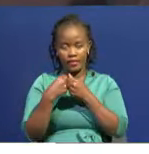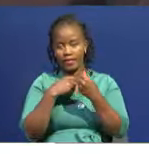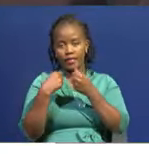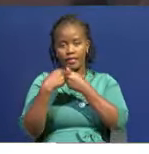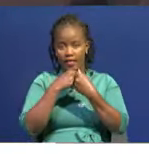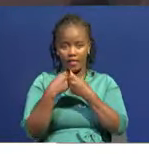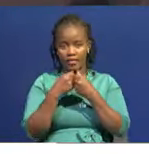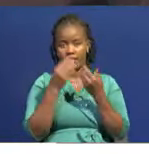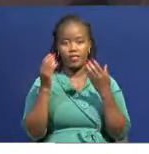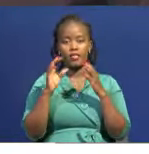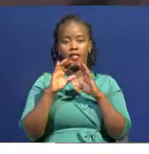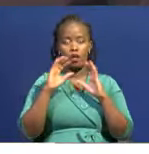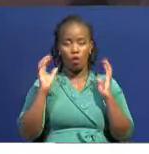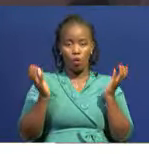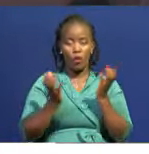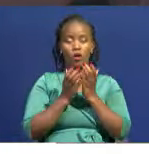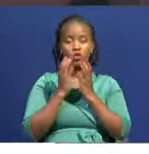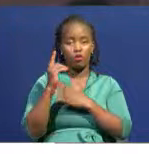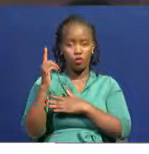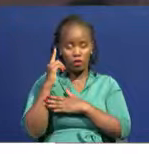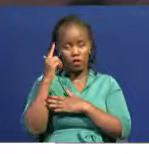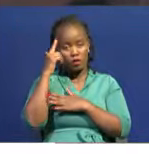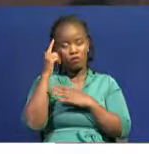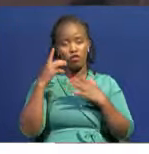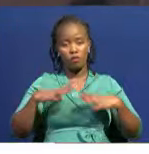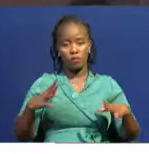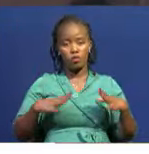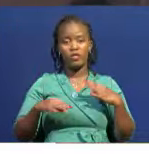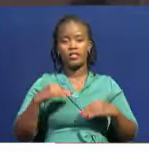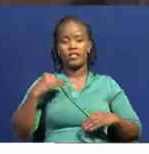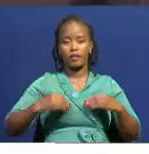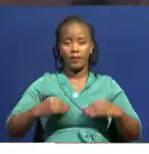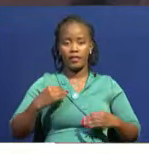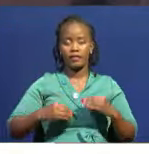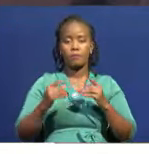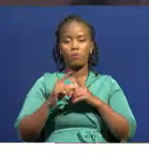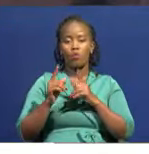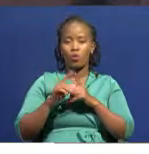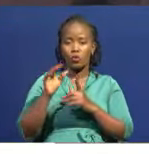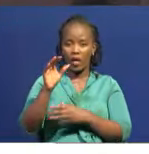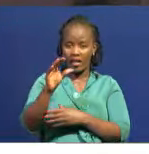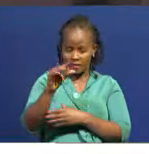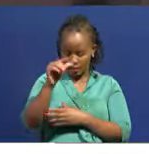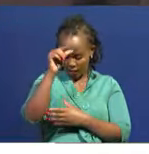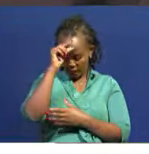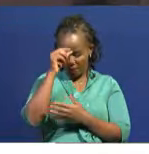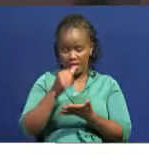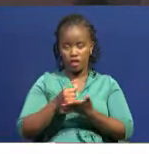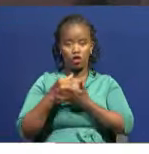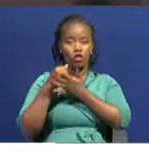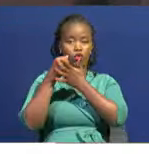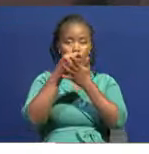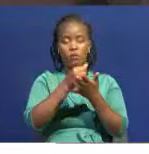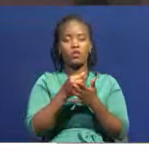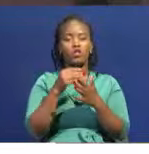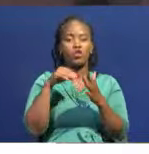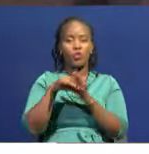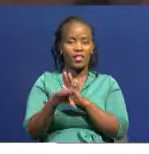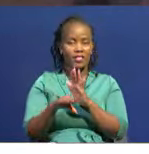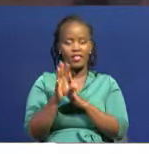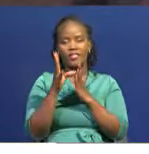zinazokabili ulimwengu wa kisheria wa watu wenye mahitaji maalum, na akaiomba serikali kusaidia katika kuhakikisha upatikanaji kwa